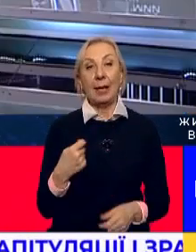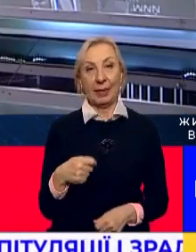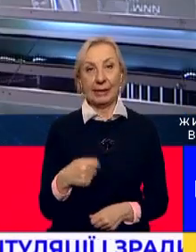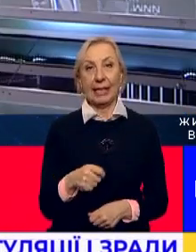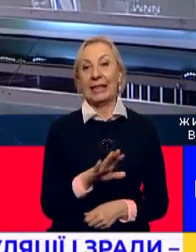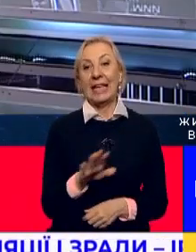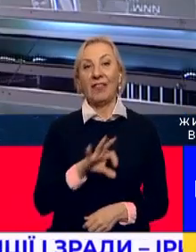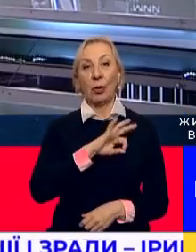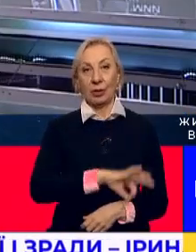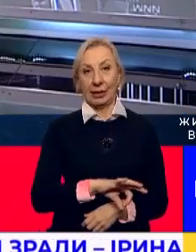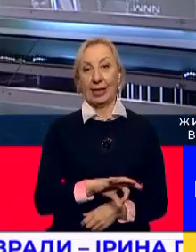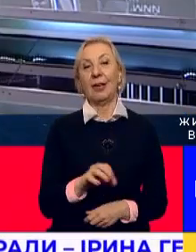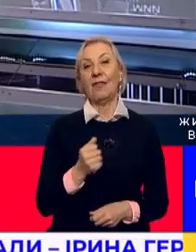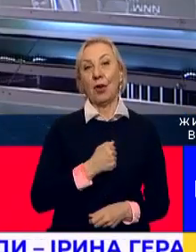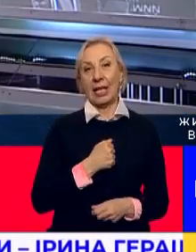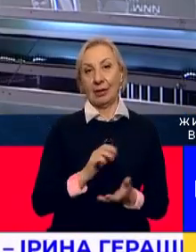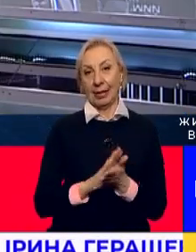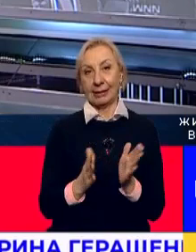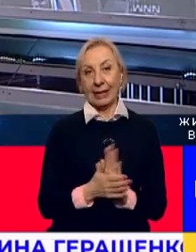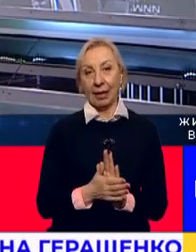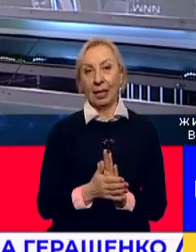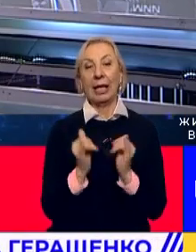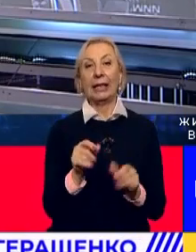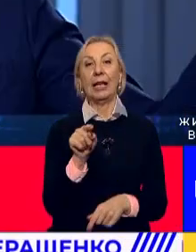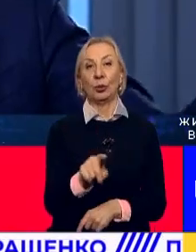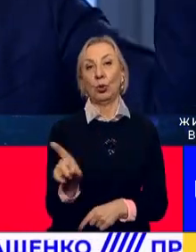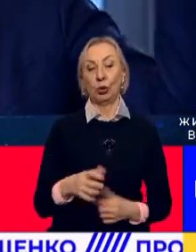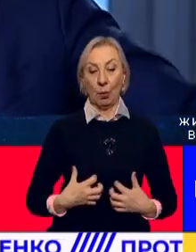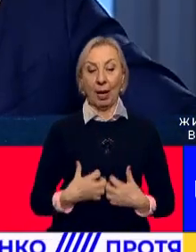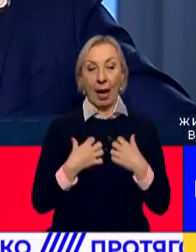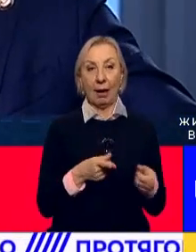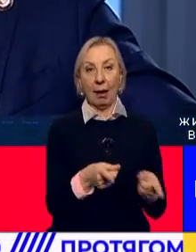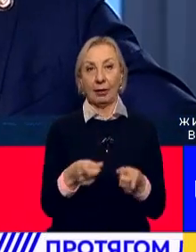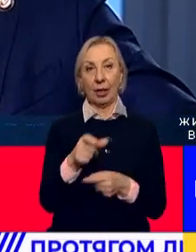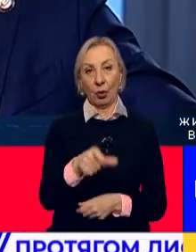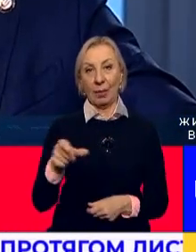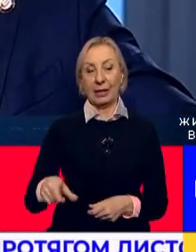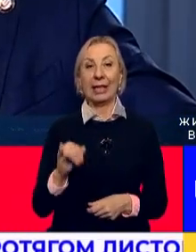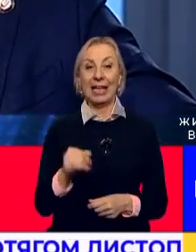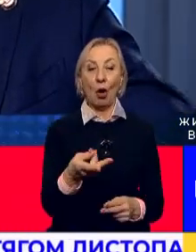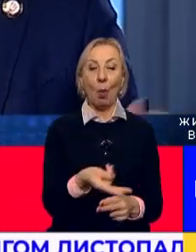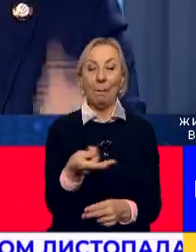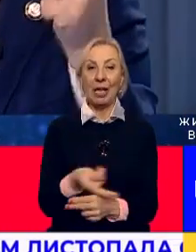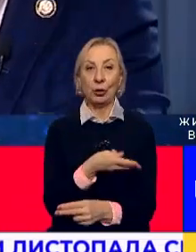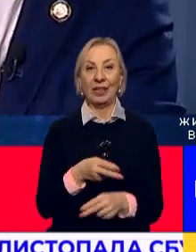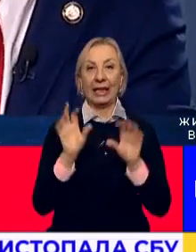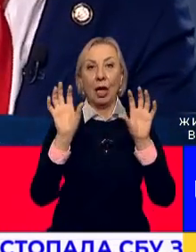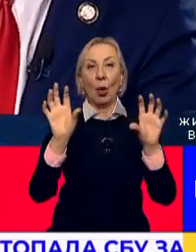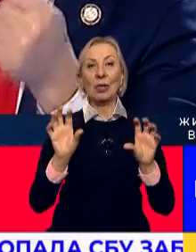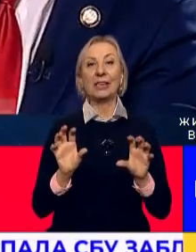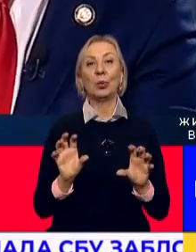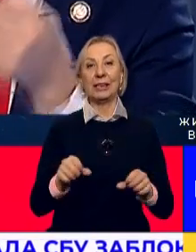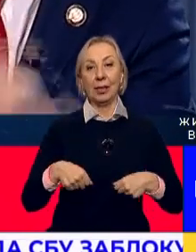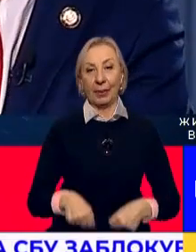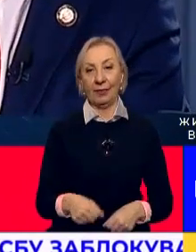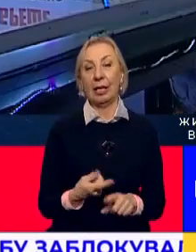не використовує інструменти воєнного стану для того, щоб лякати громадян і обмежувати їхні конституційні права. Тому що цей інструмент,